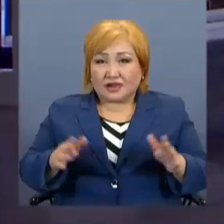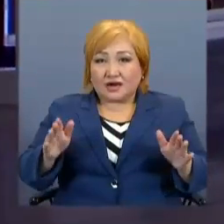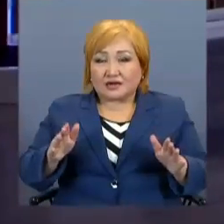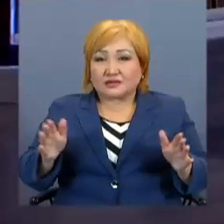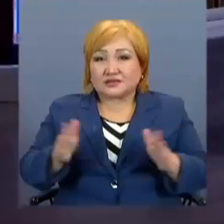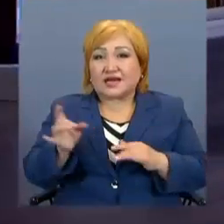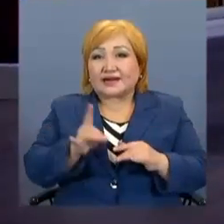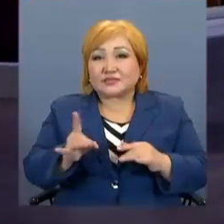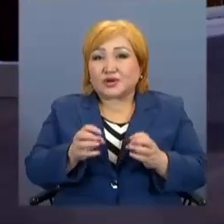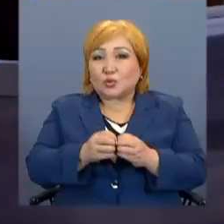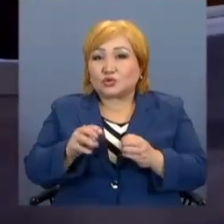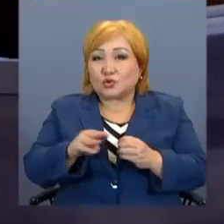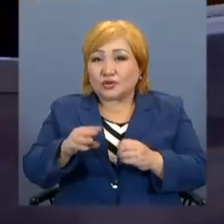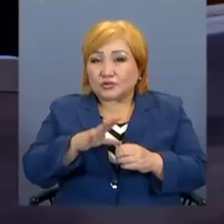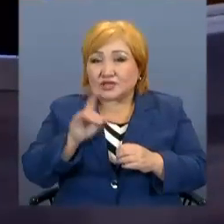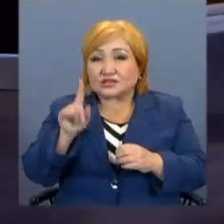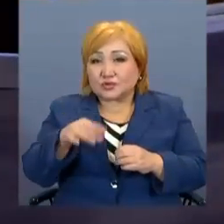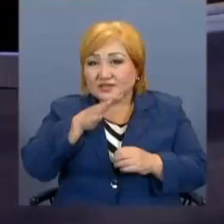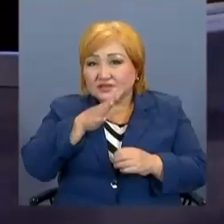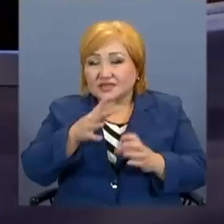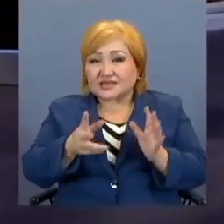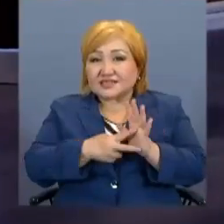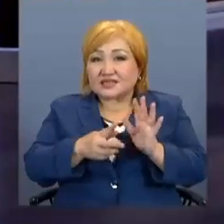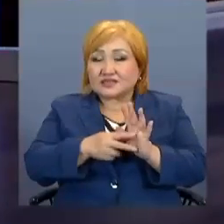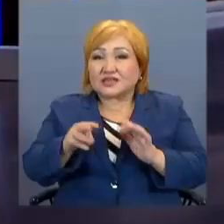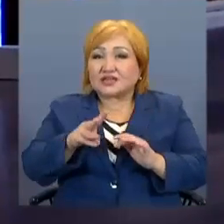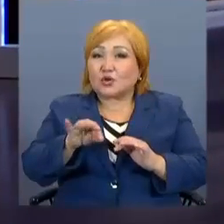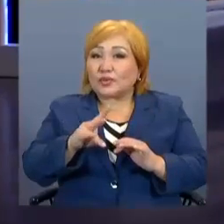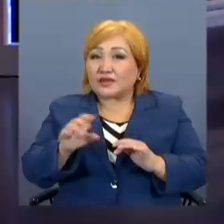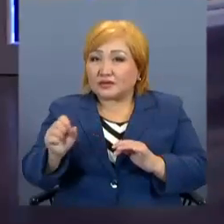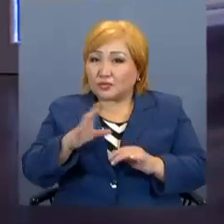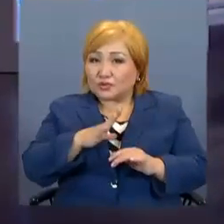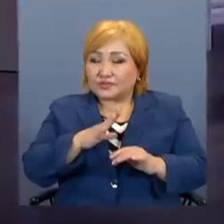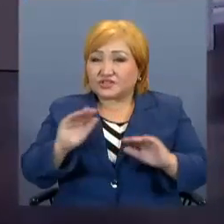болса, ол кезде 8 тоннаға дейін шектеледі. Себебі жаңа өзіңіз айтып кеткендей